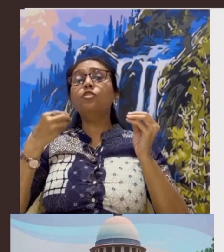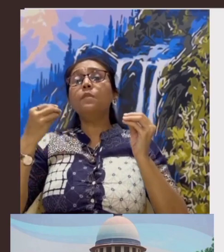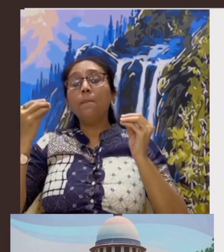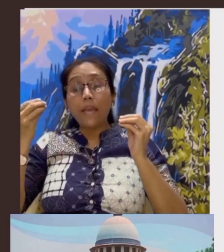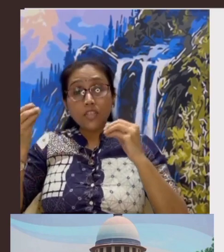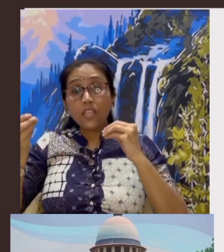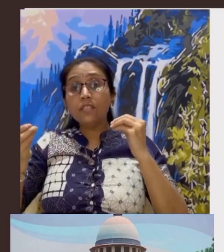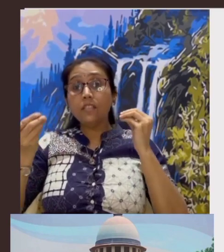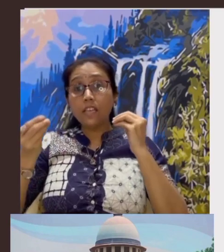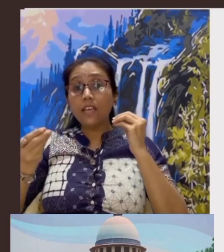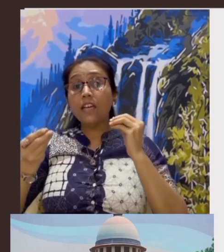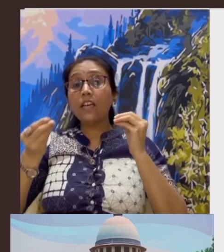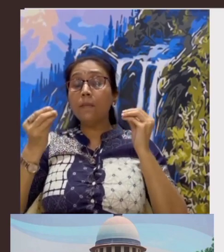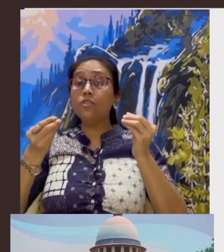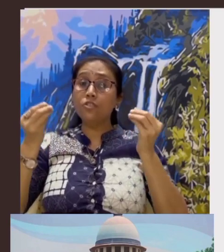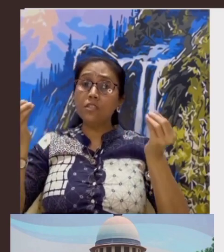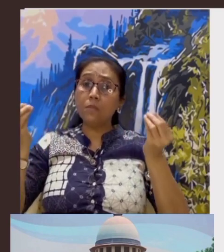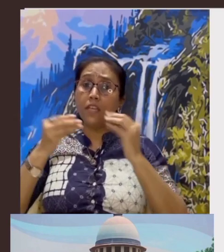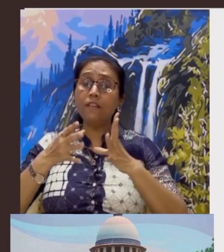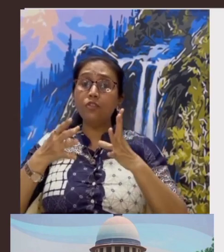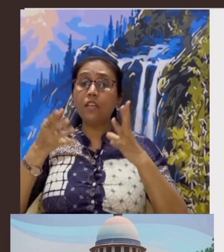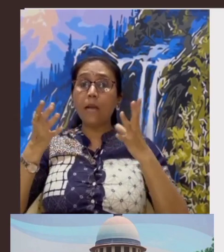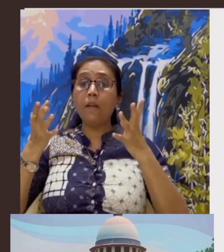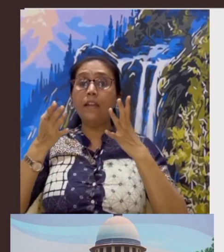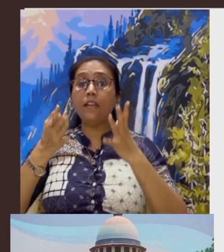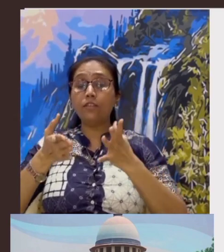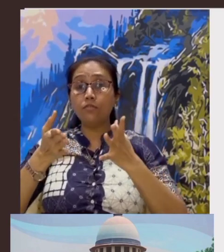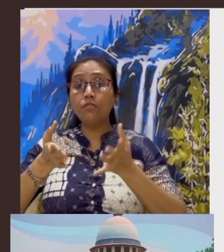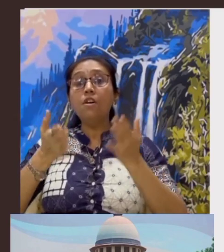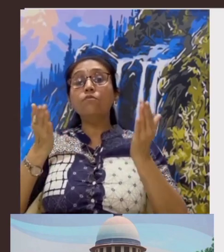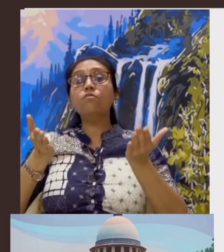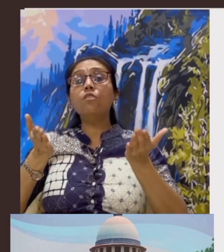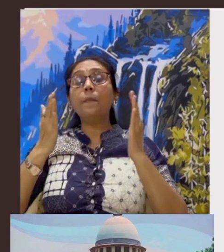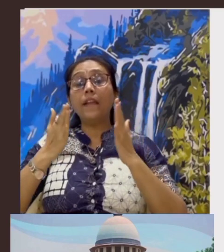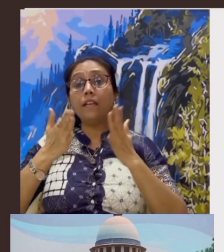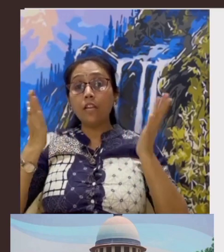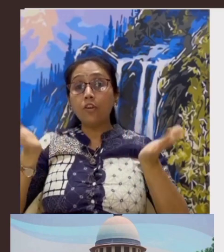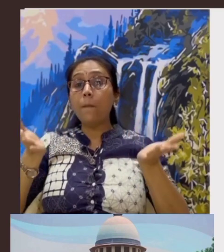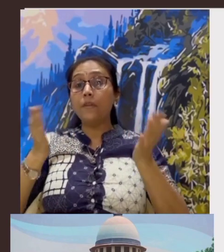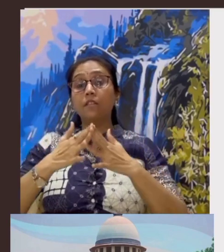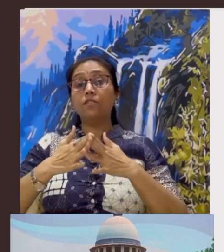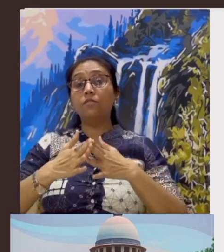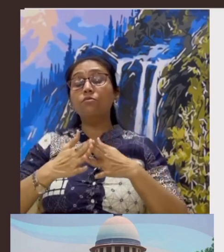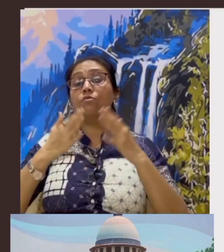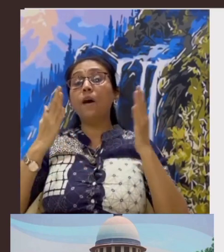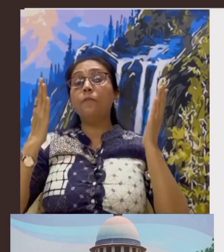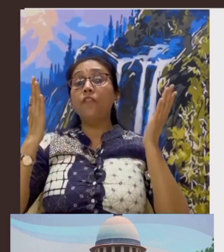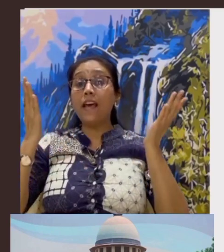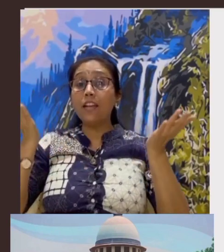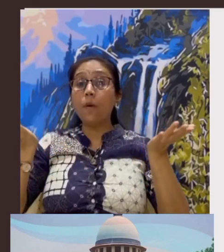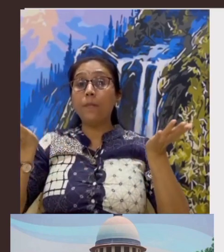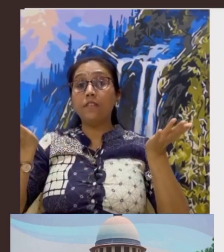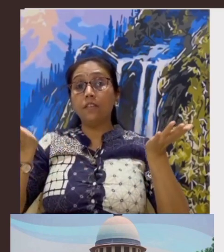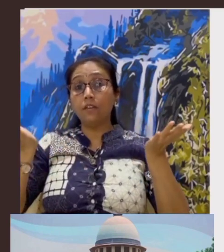उसमें ये मेंशन किया है कि भाई जिस भी इंडिविजुअल की आप लैंड लेते हो उसको आप एडिक्वेटली कॉम्पनसेट करो, उसको आप